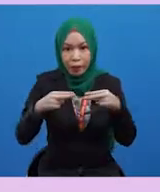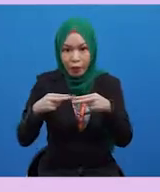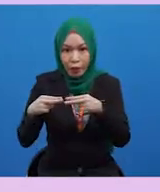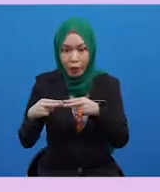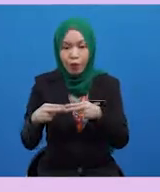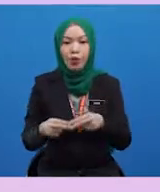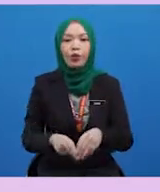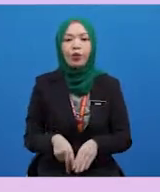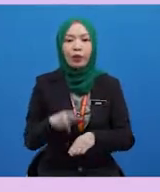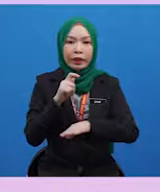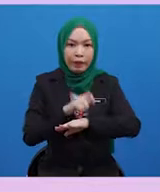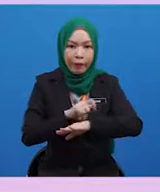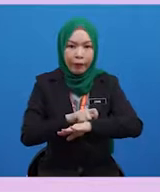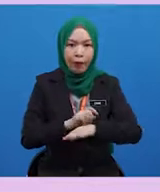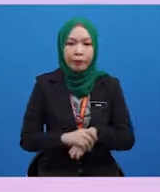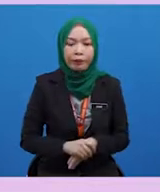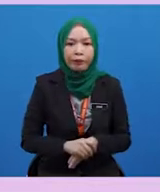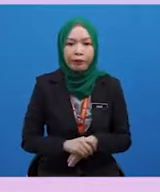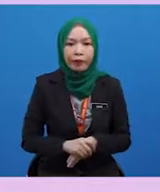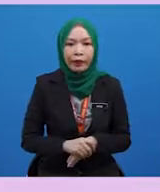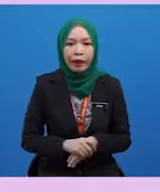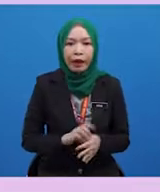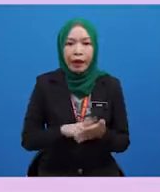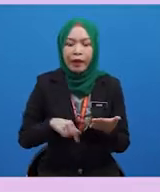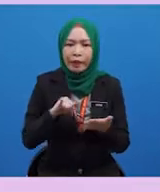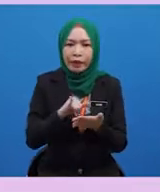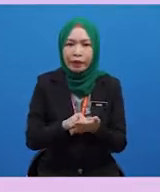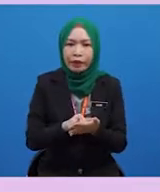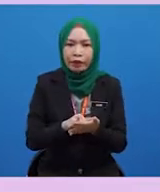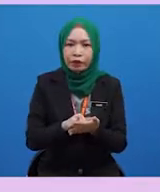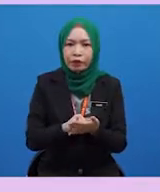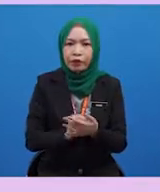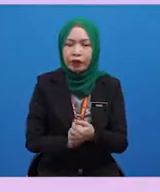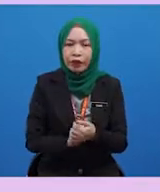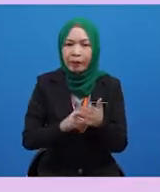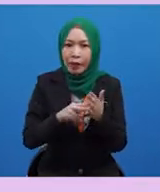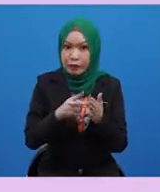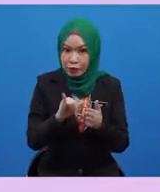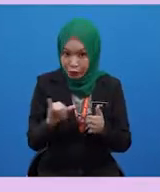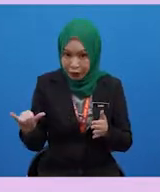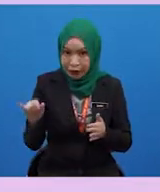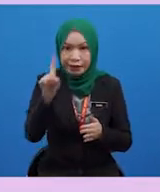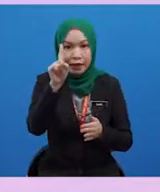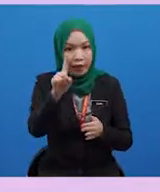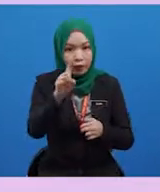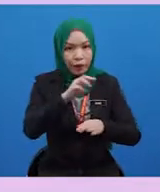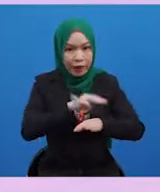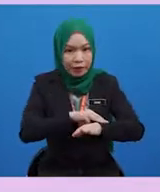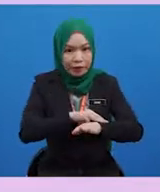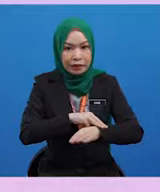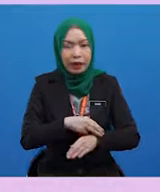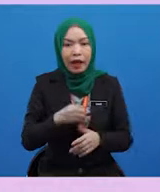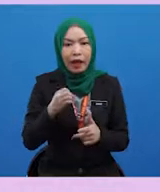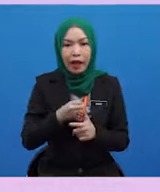Penanda penghubung tempoh ialah penanda penghubung yang menunjukkan sesuatu tempoh atau